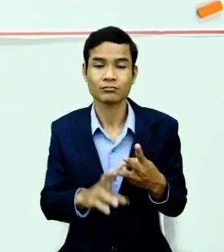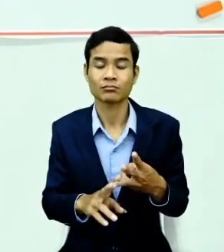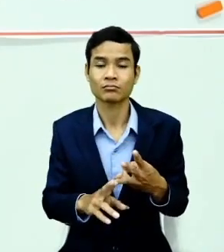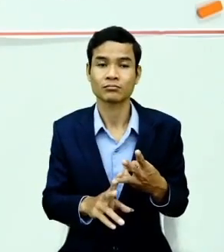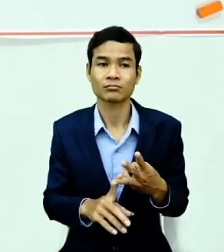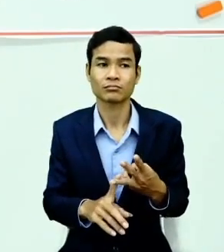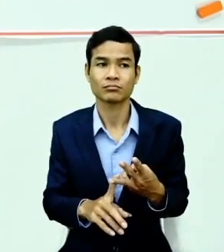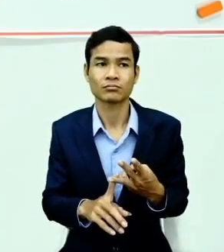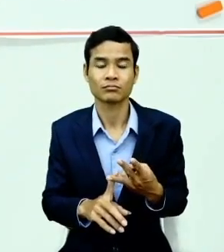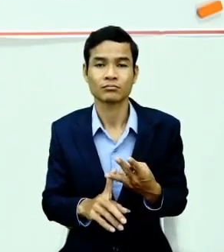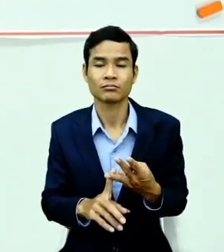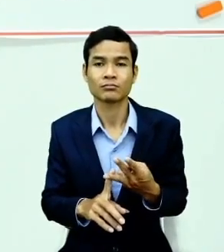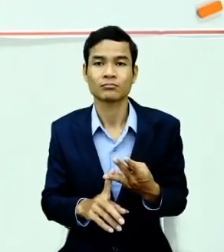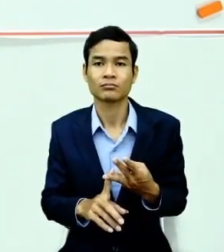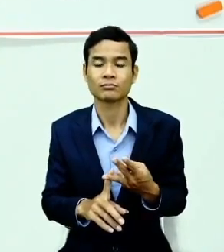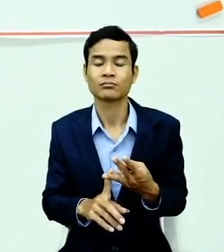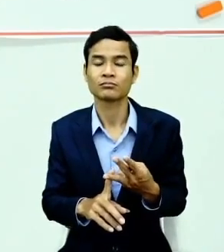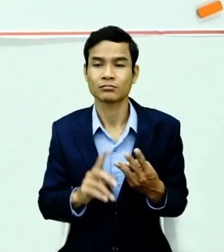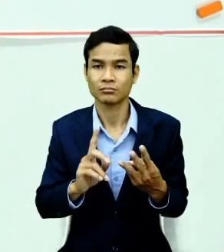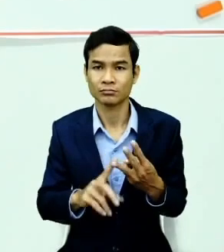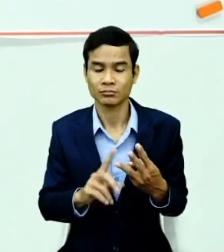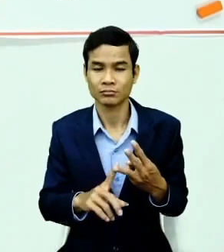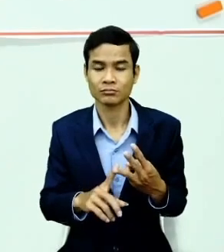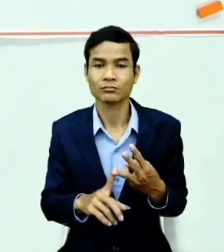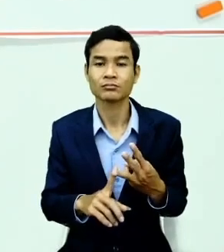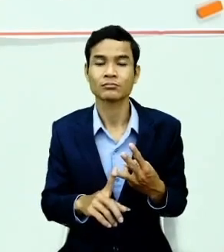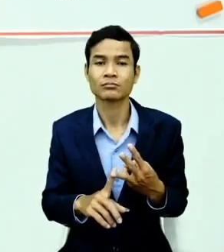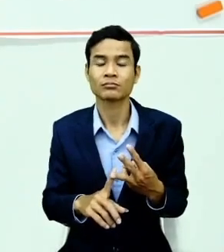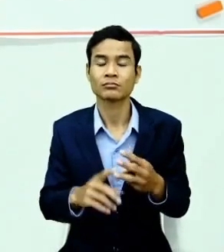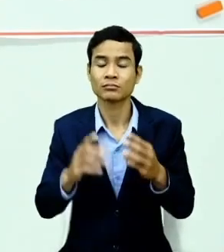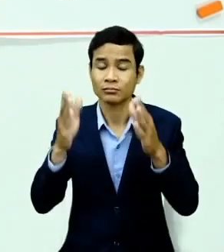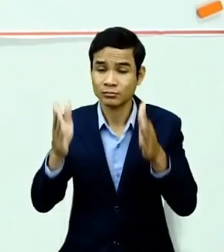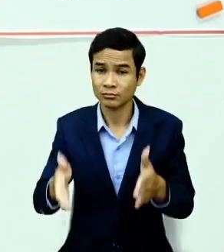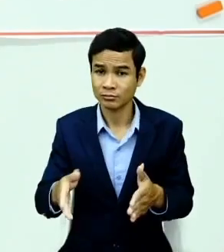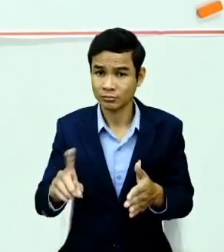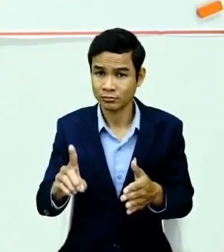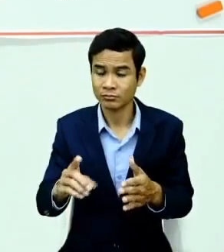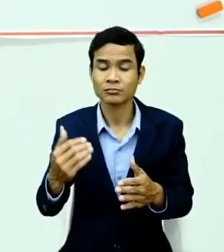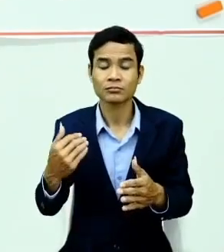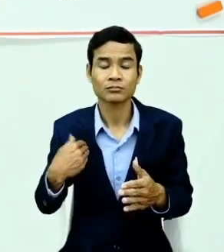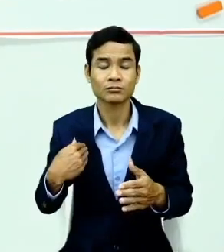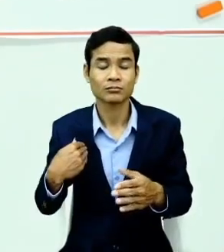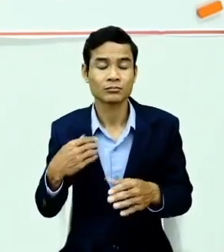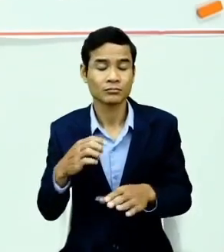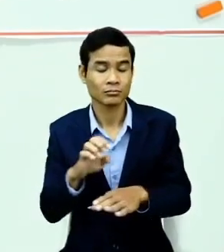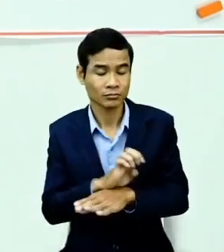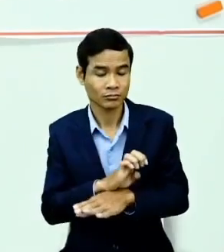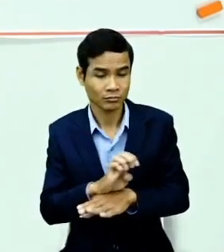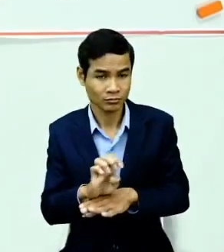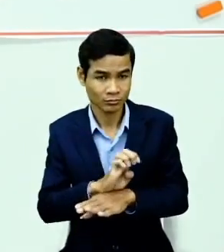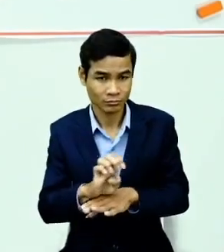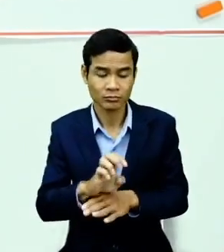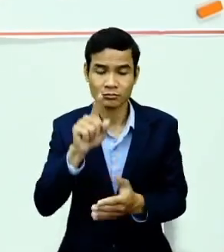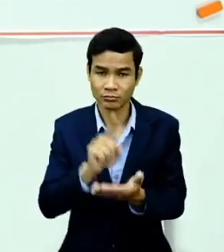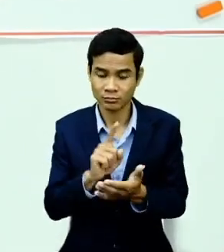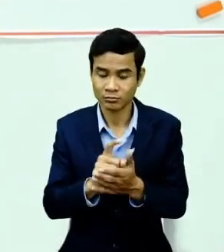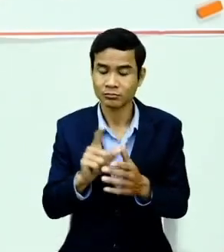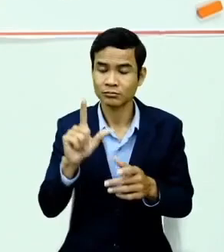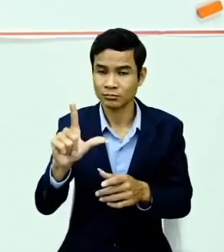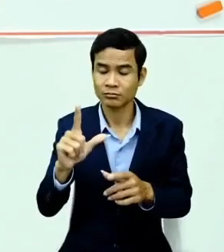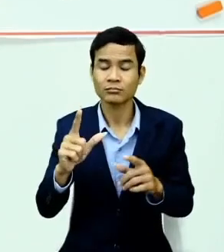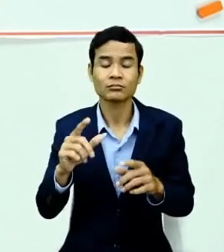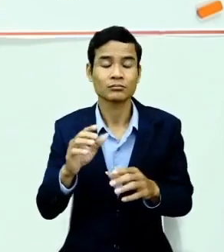chà bấy ta nè nè miền phía là cách xâm khăn trên kế